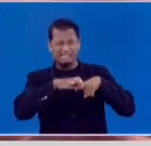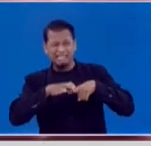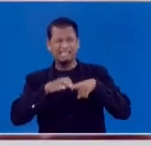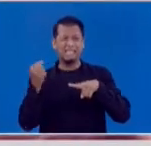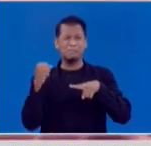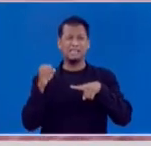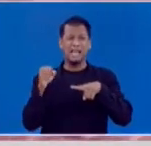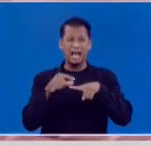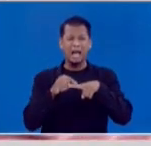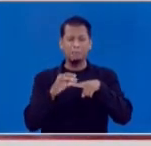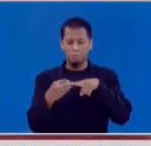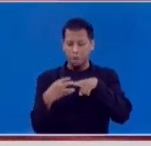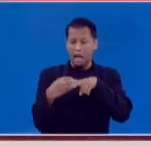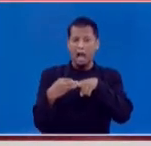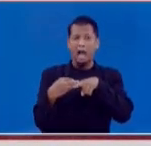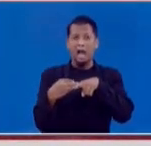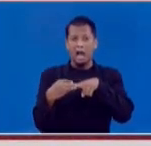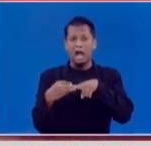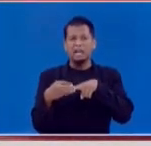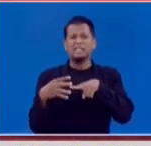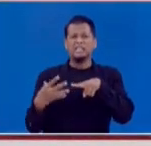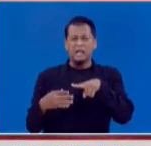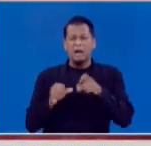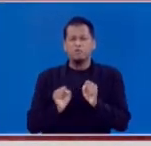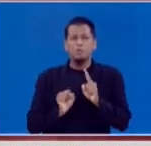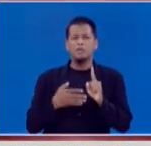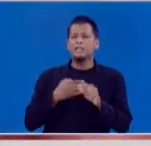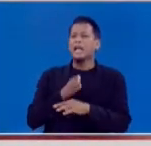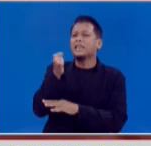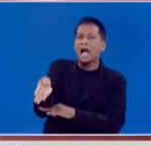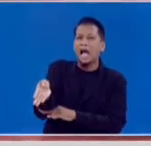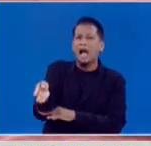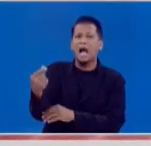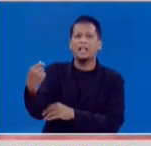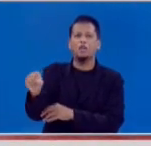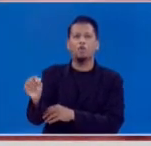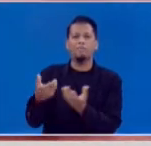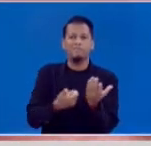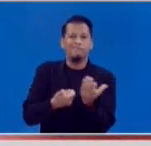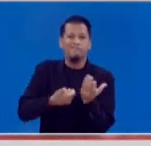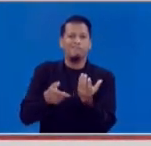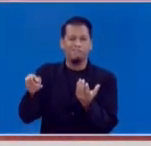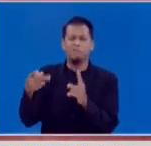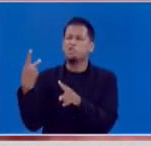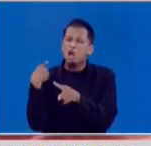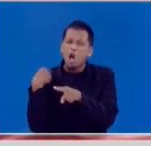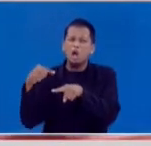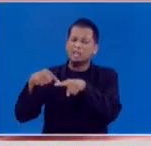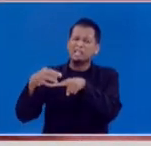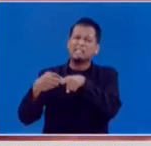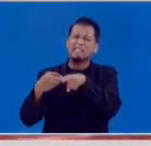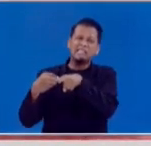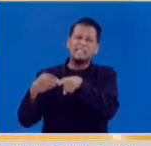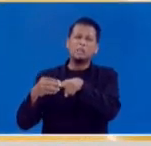jarinya yang membengkak. Ia pun langsung menghubungi pihak damkar terdekat untuk meminta tolong. Proses evakuasi berlangsung dramatis, di mana petugas